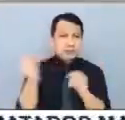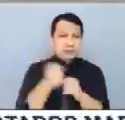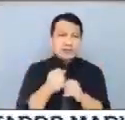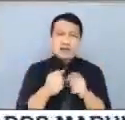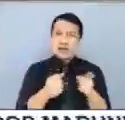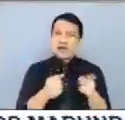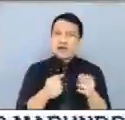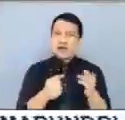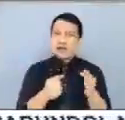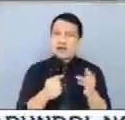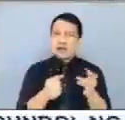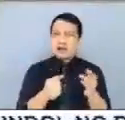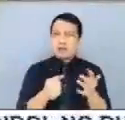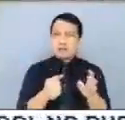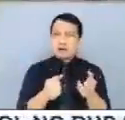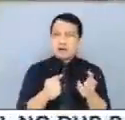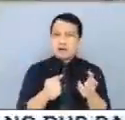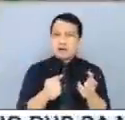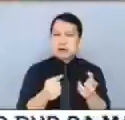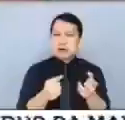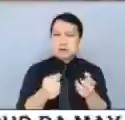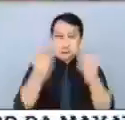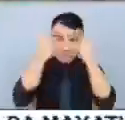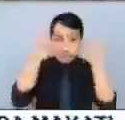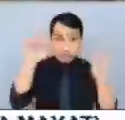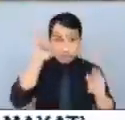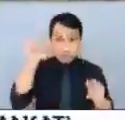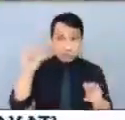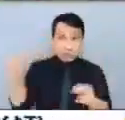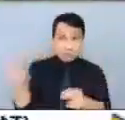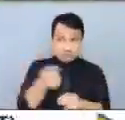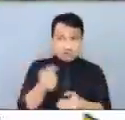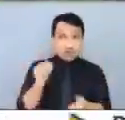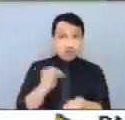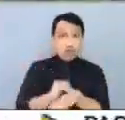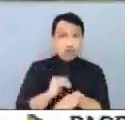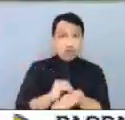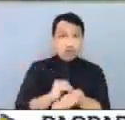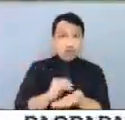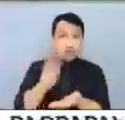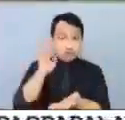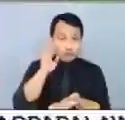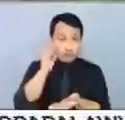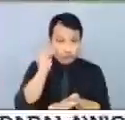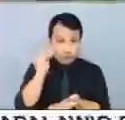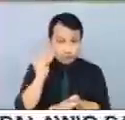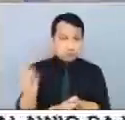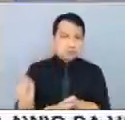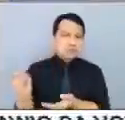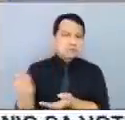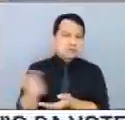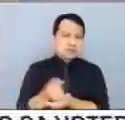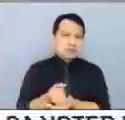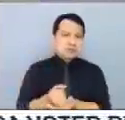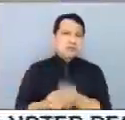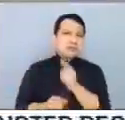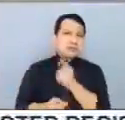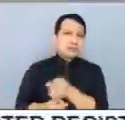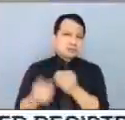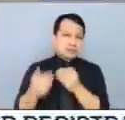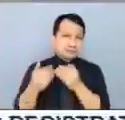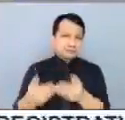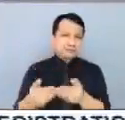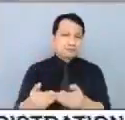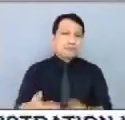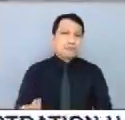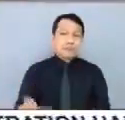media friendly din, di ba? Yung PDP laban, old school, yung cozy faction, yung pag-launch nila ni Bongo